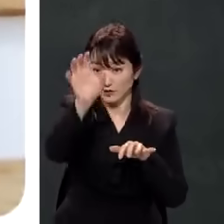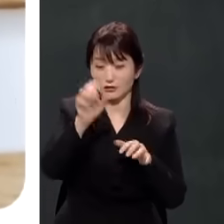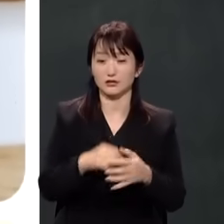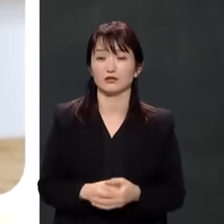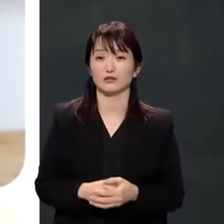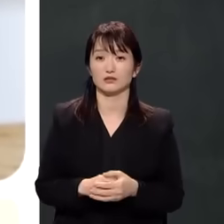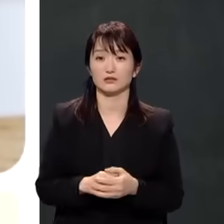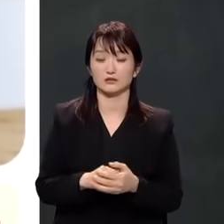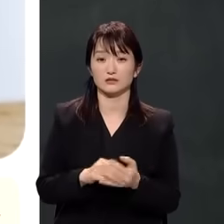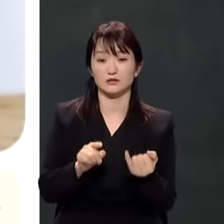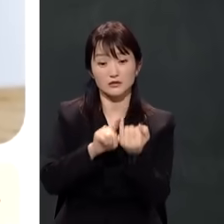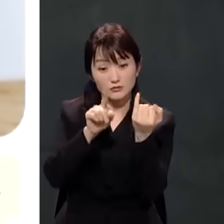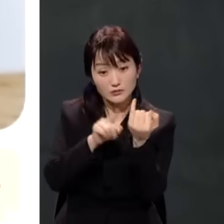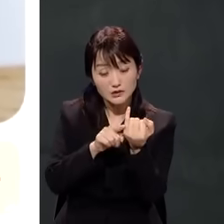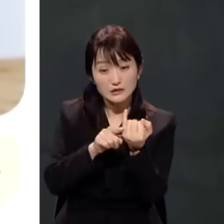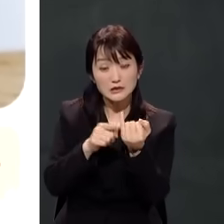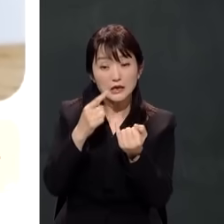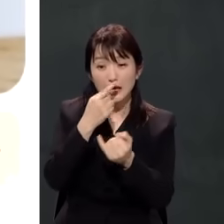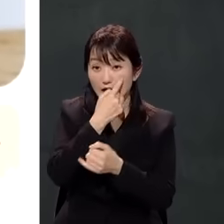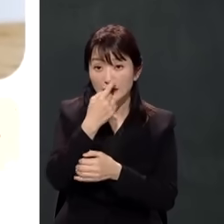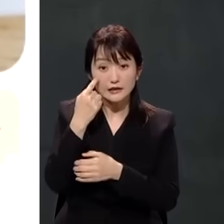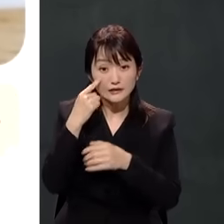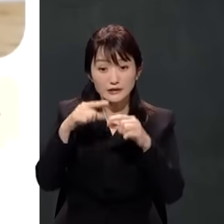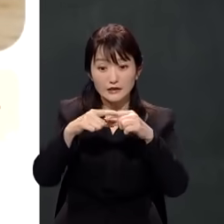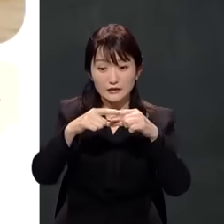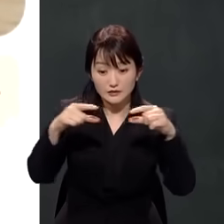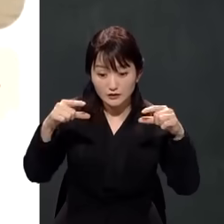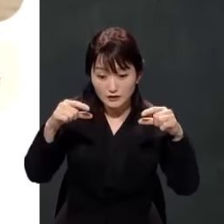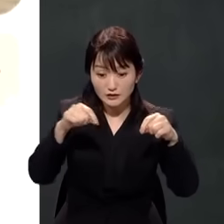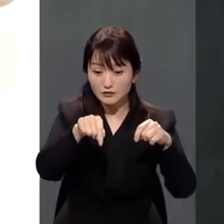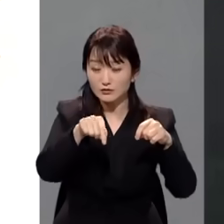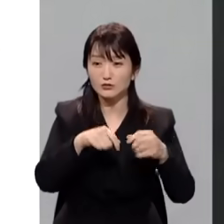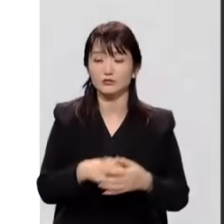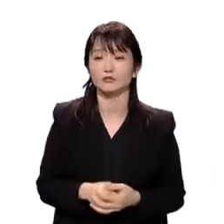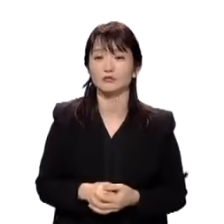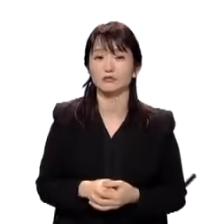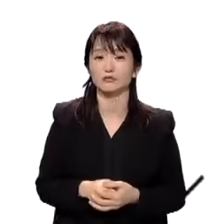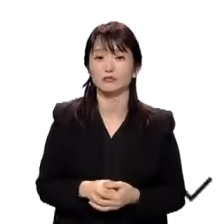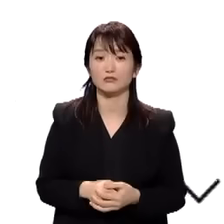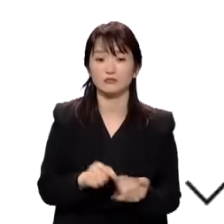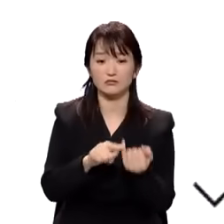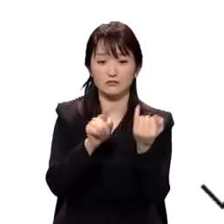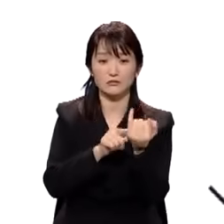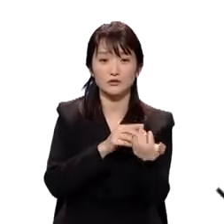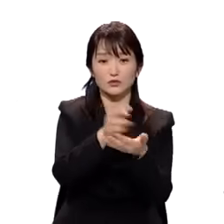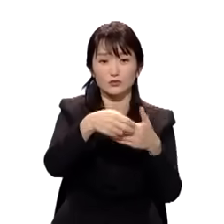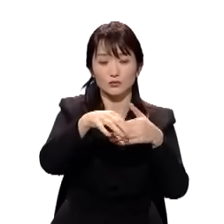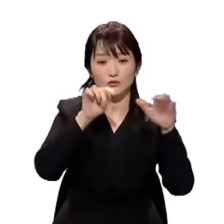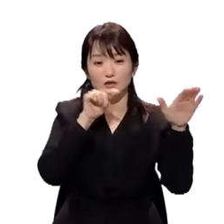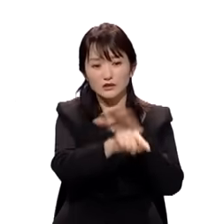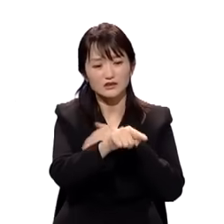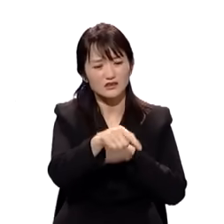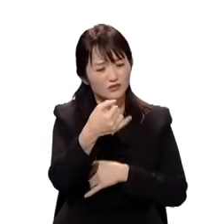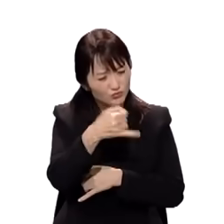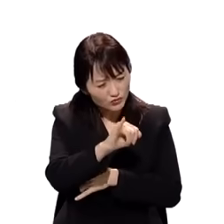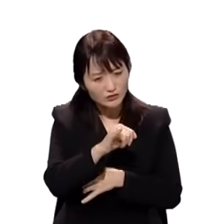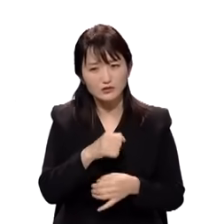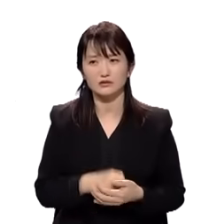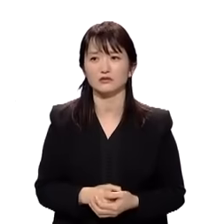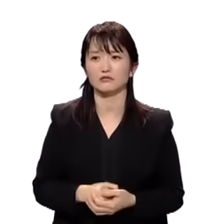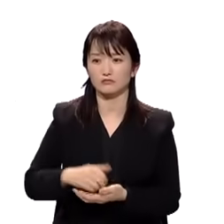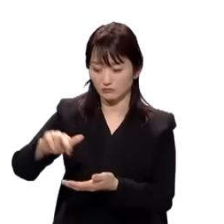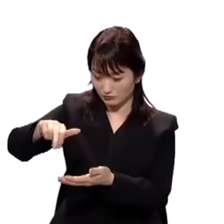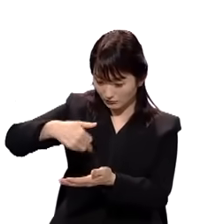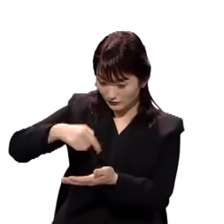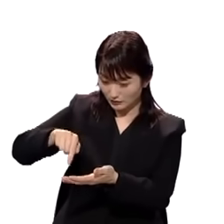함께 임신한 줄 알았는데 산부인과 가니까 아니라잖아요. 이거 불량이에요. 항의했는데 한참 뒤에 까또. 하이